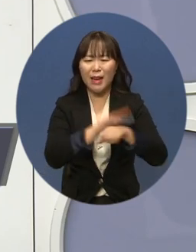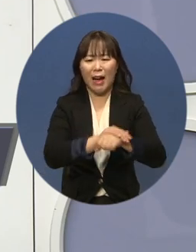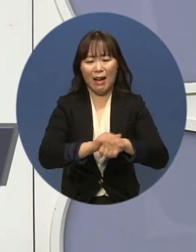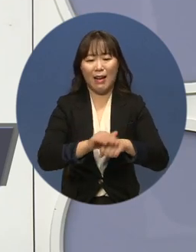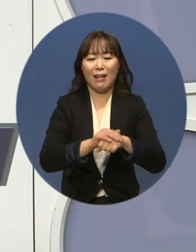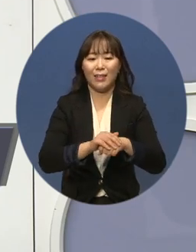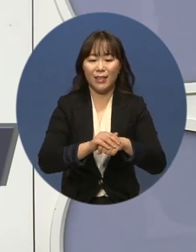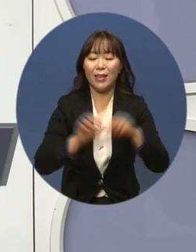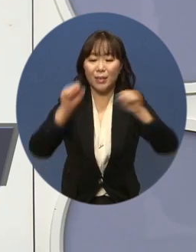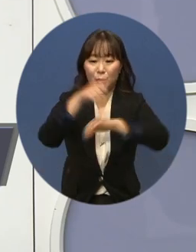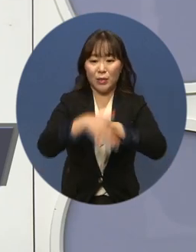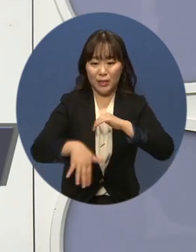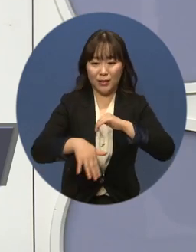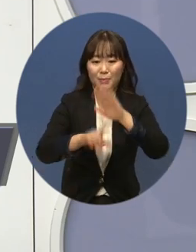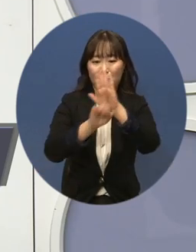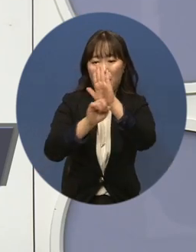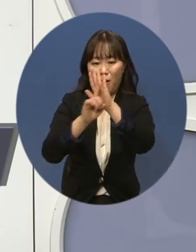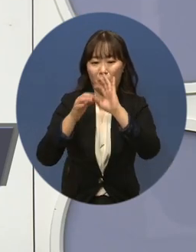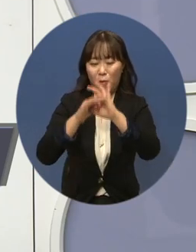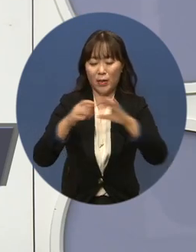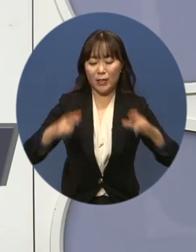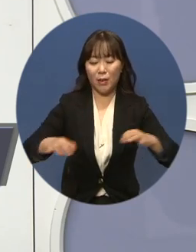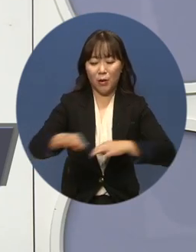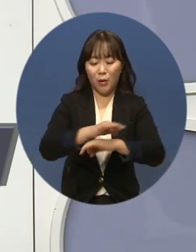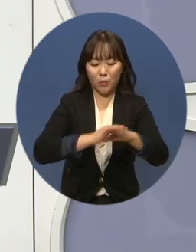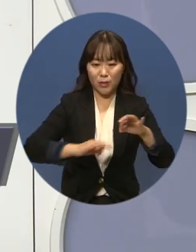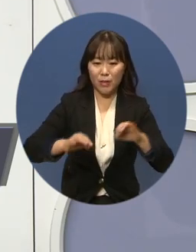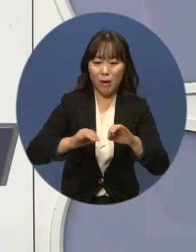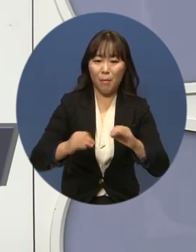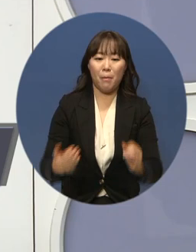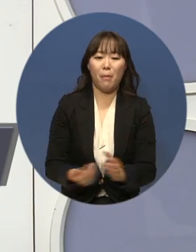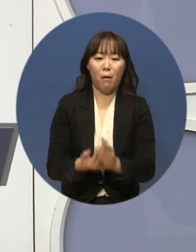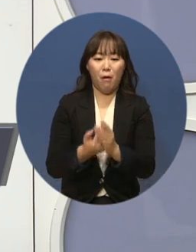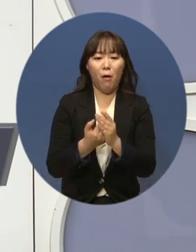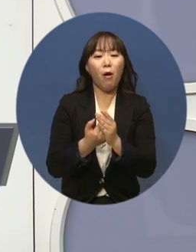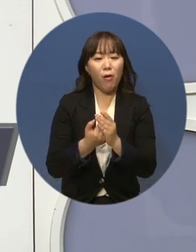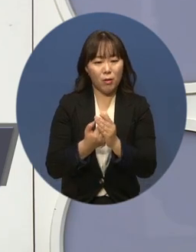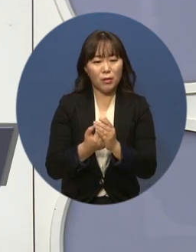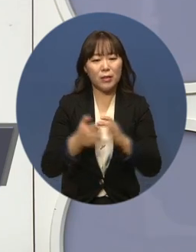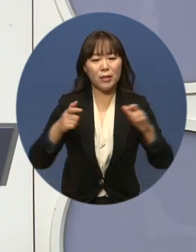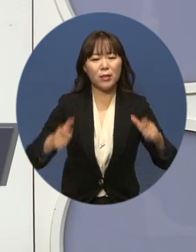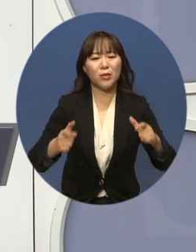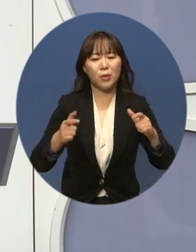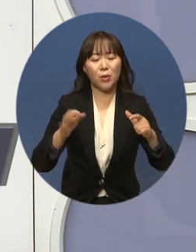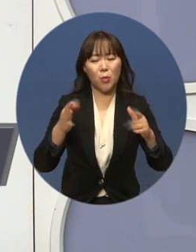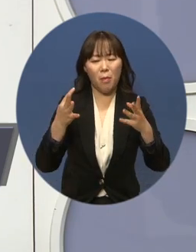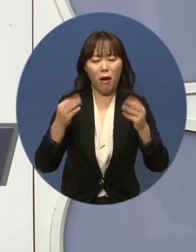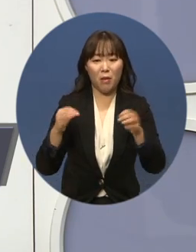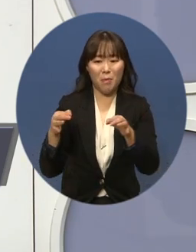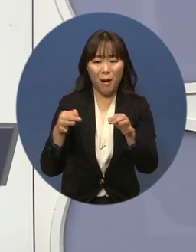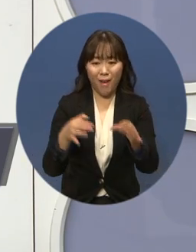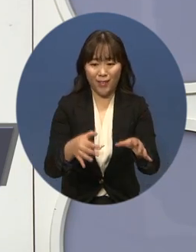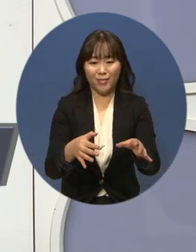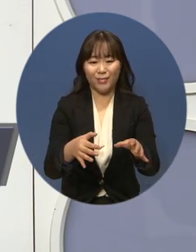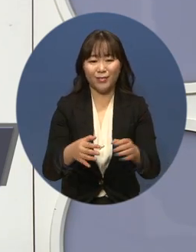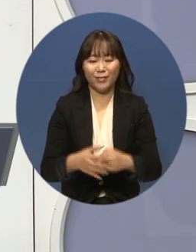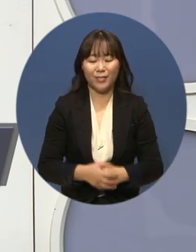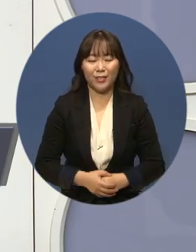되는 스포츠 마케팅을 통한 지역 경제 활성화 이 굉장히 지역에 돈을 많이 이렇게